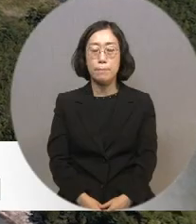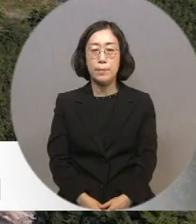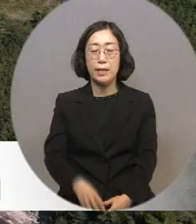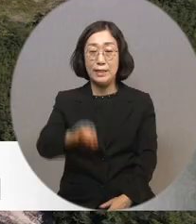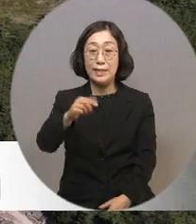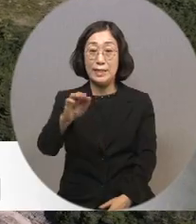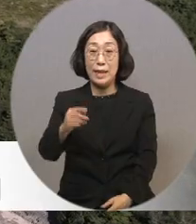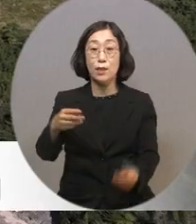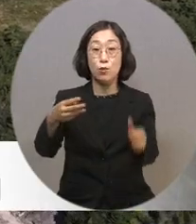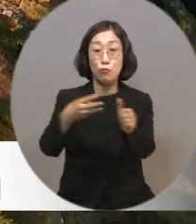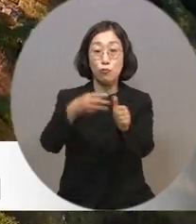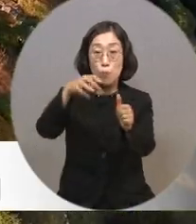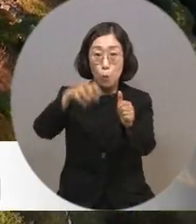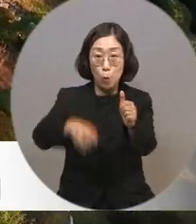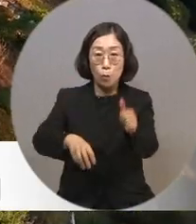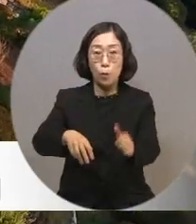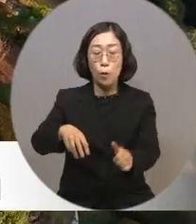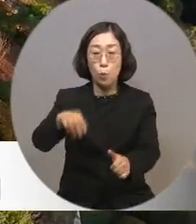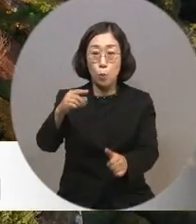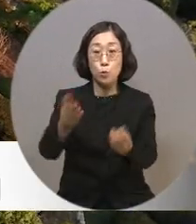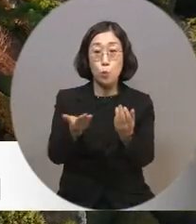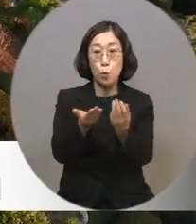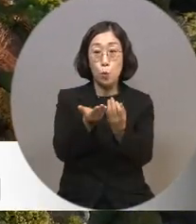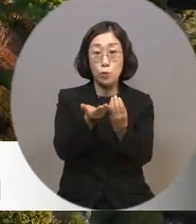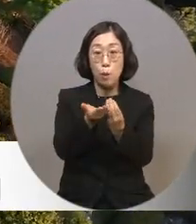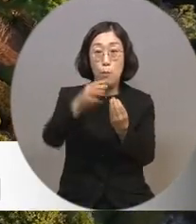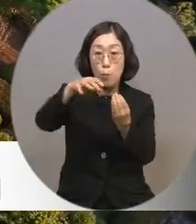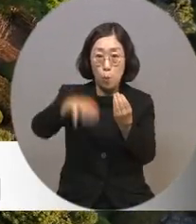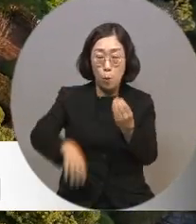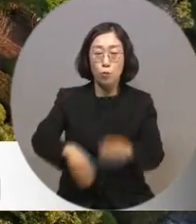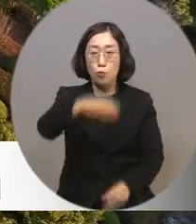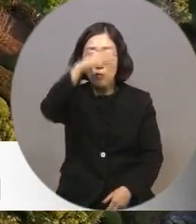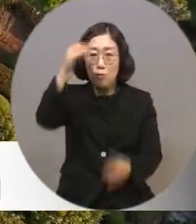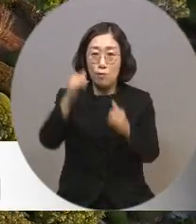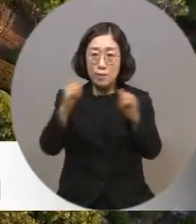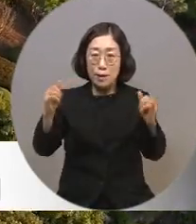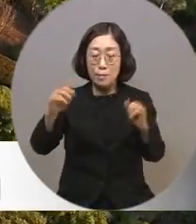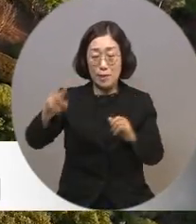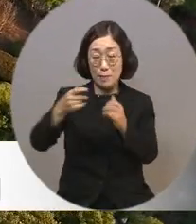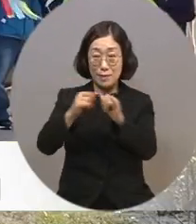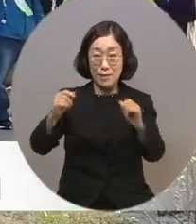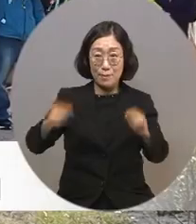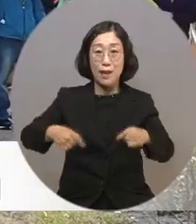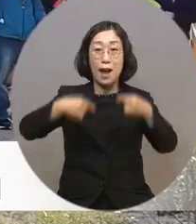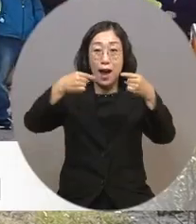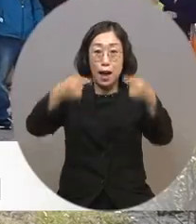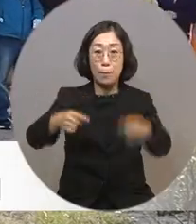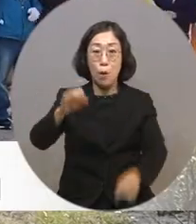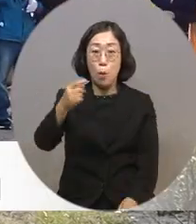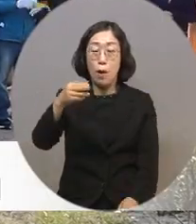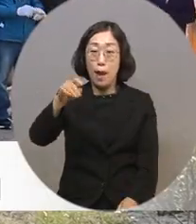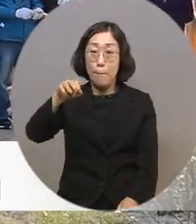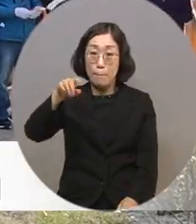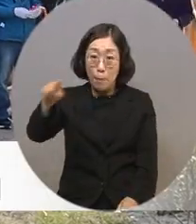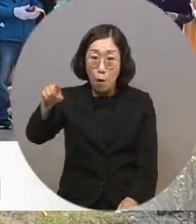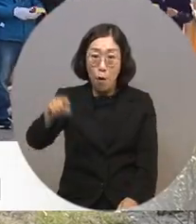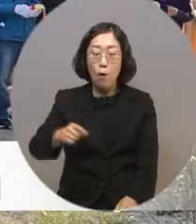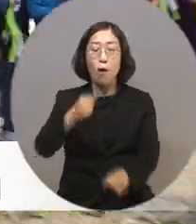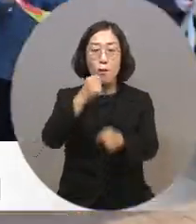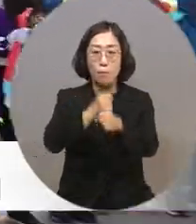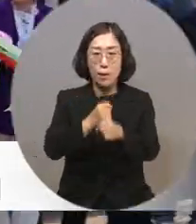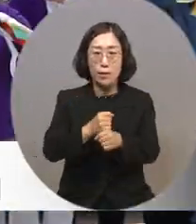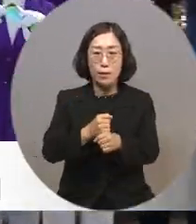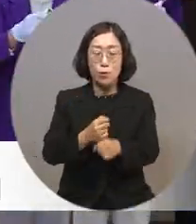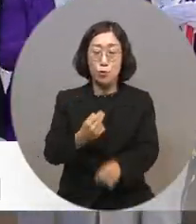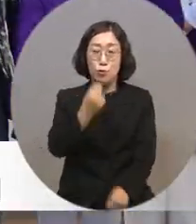신안군이 도처도에서 바구랑 신안군수와 관람객 200여 명이 참석한 가운데 울라퍼 에리아슨의 작품